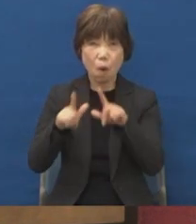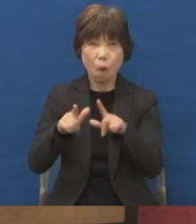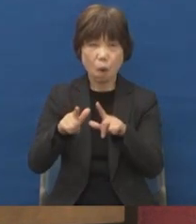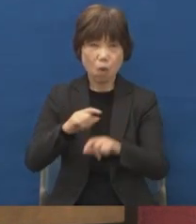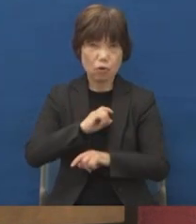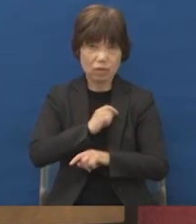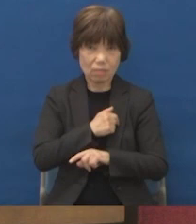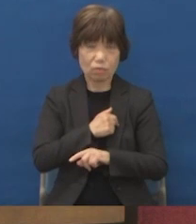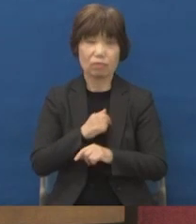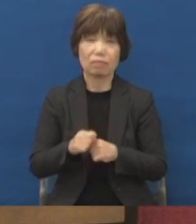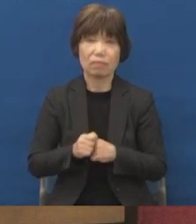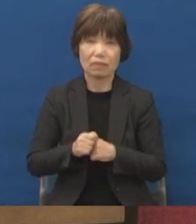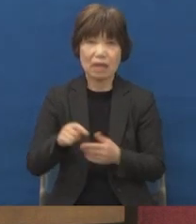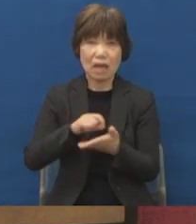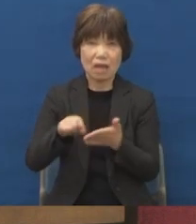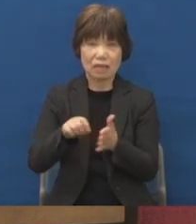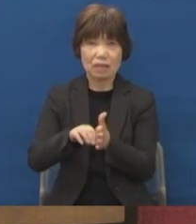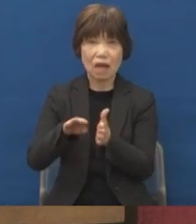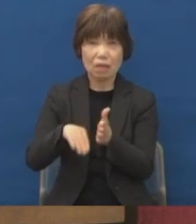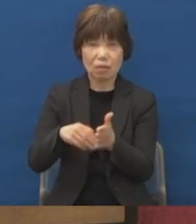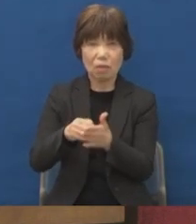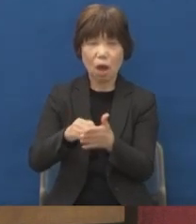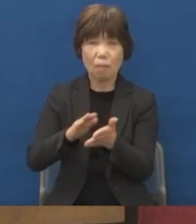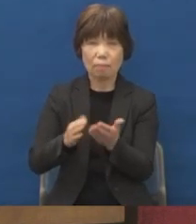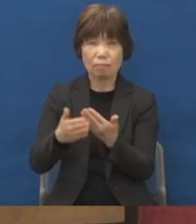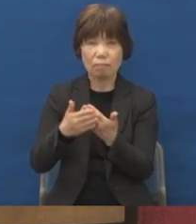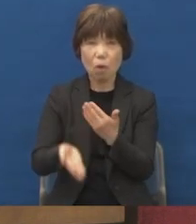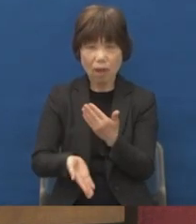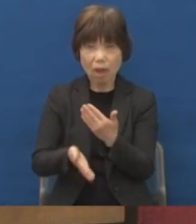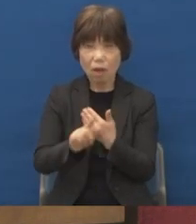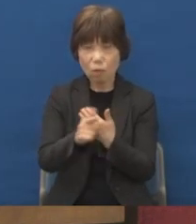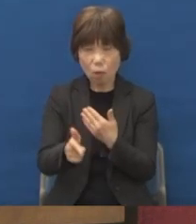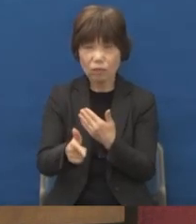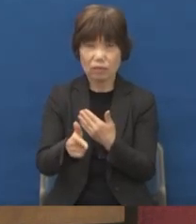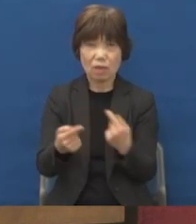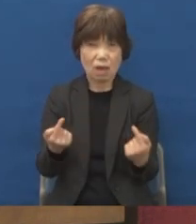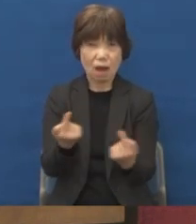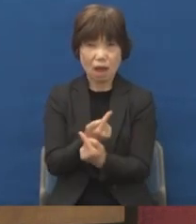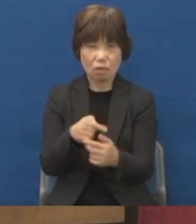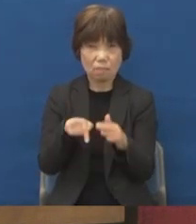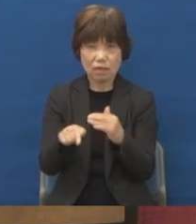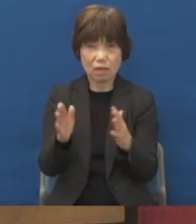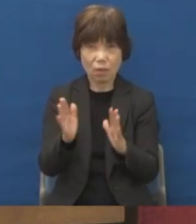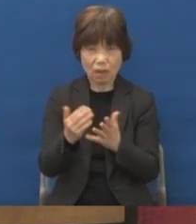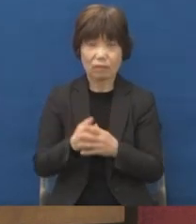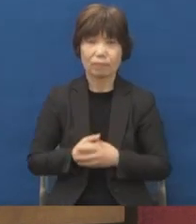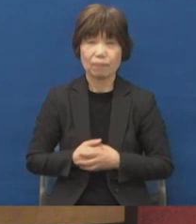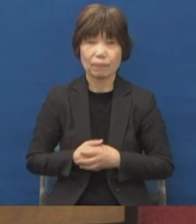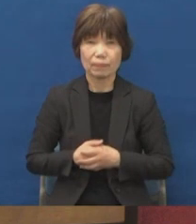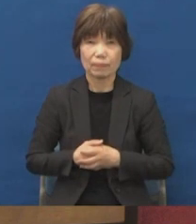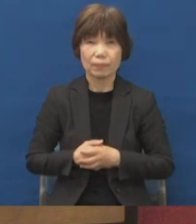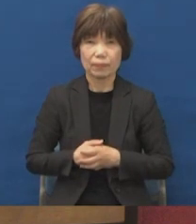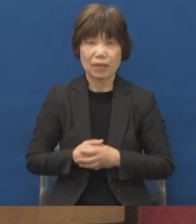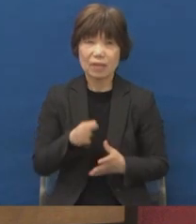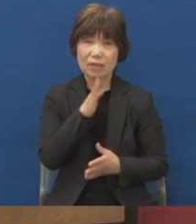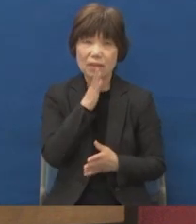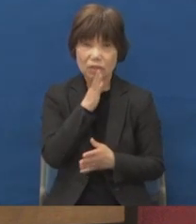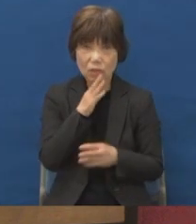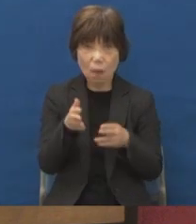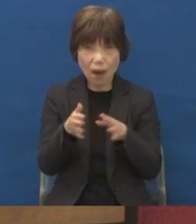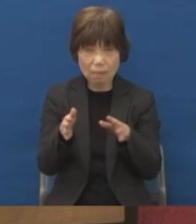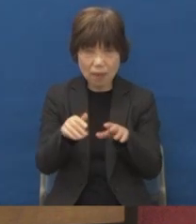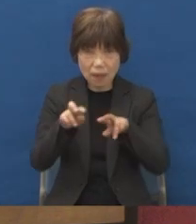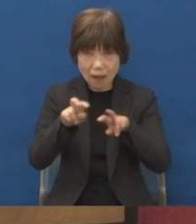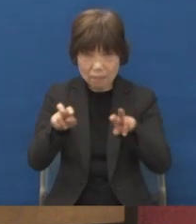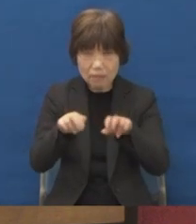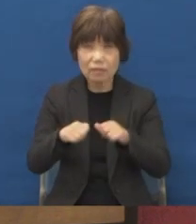や記載漏れの問題に矮小化すべきではありません。事実を解明し問題の根を絶たな